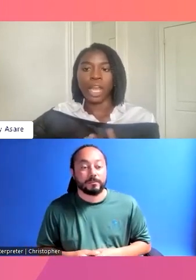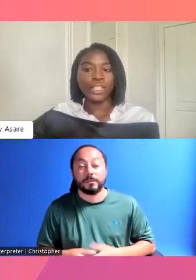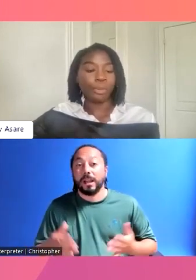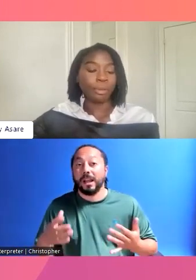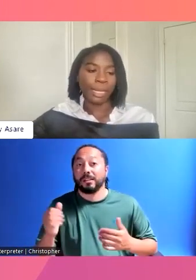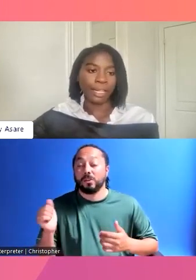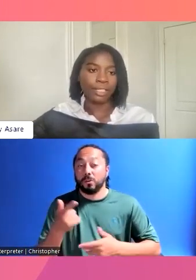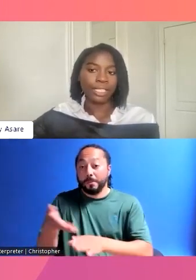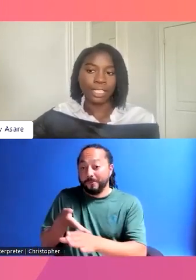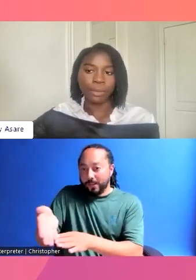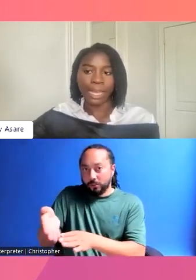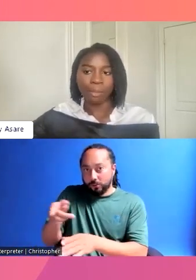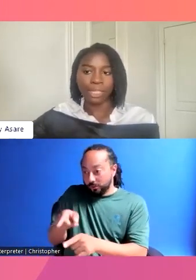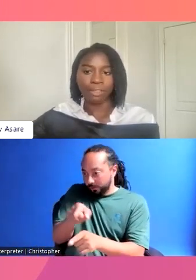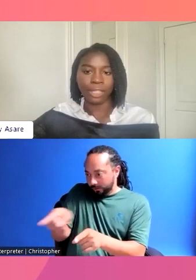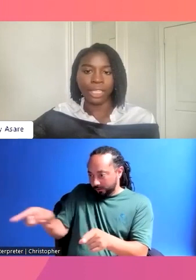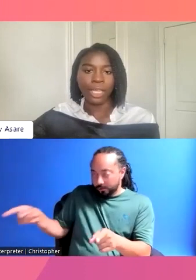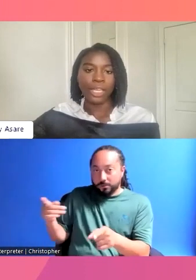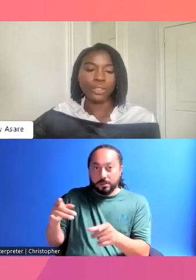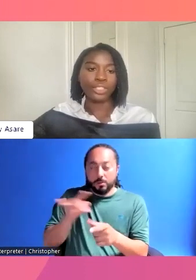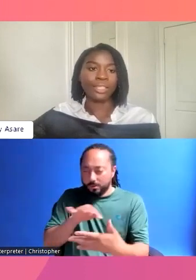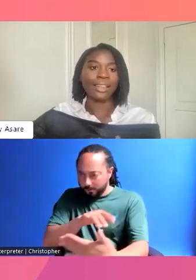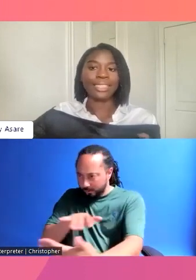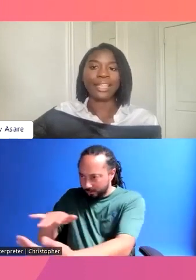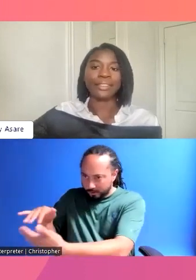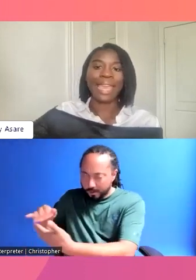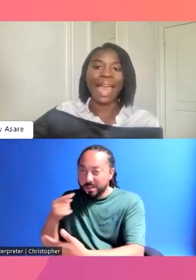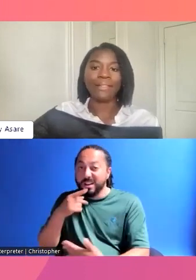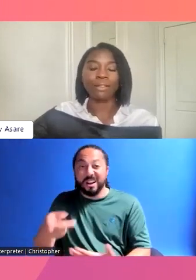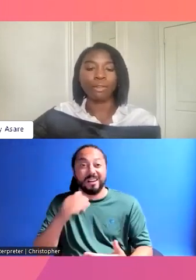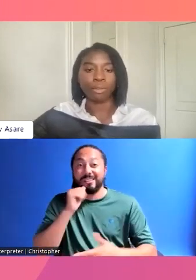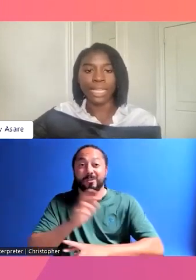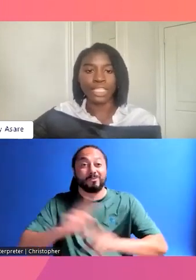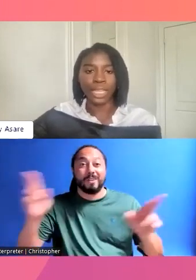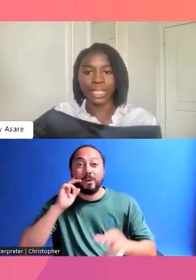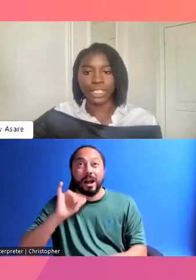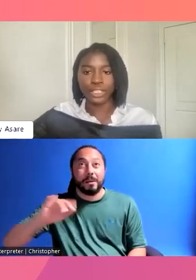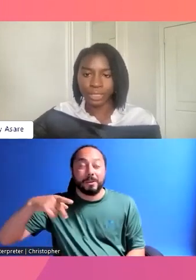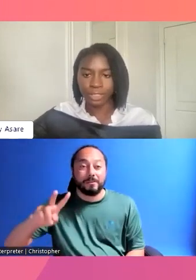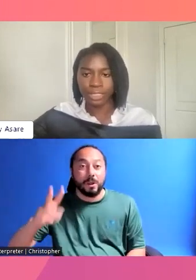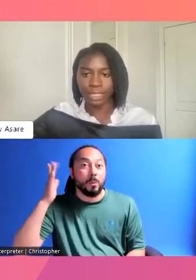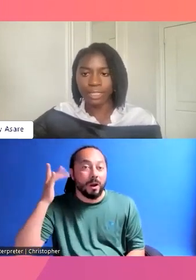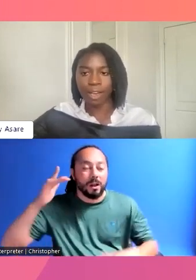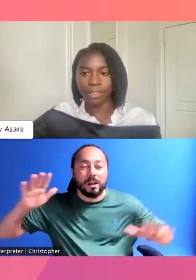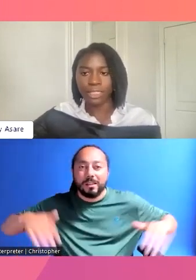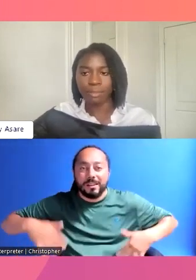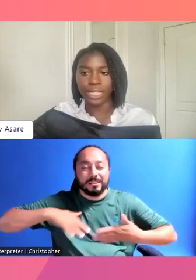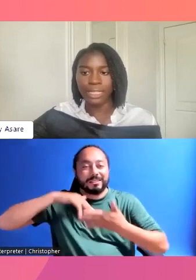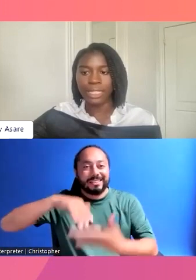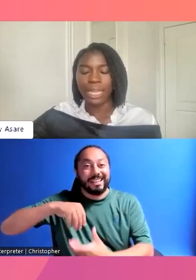Les professionnels en réadaptation ont fait rapport d'être mal préparés pour traiter la violence